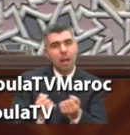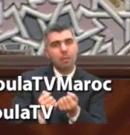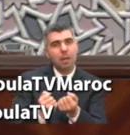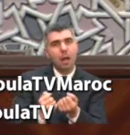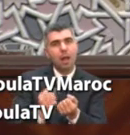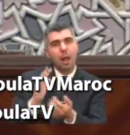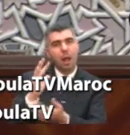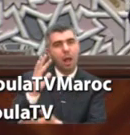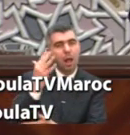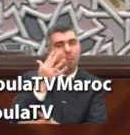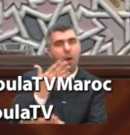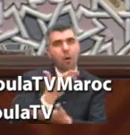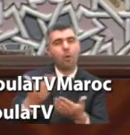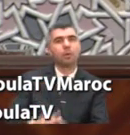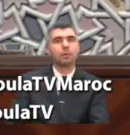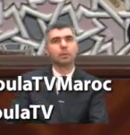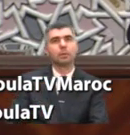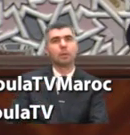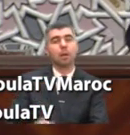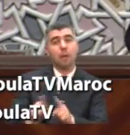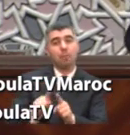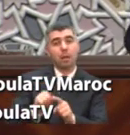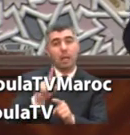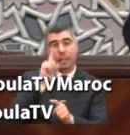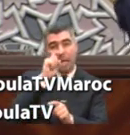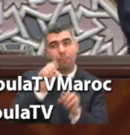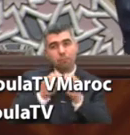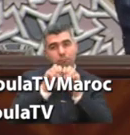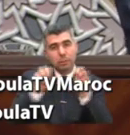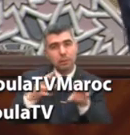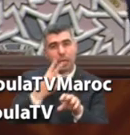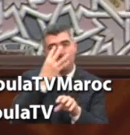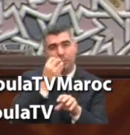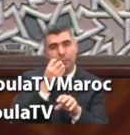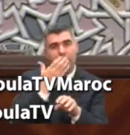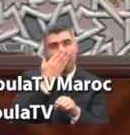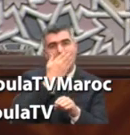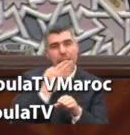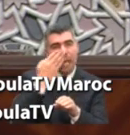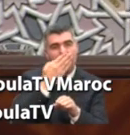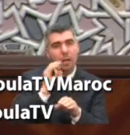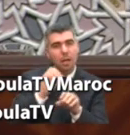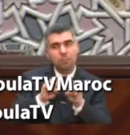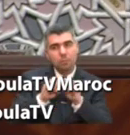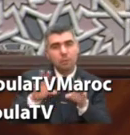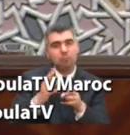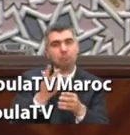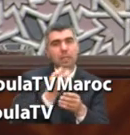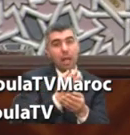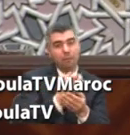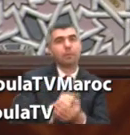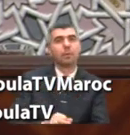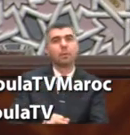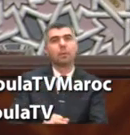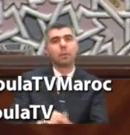والغابات. في سؤال عن مخاطر انتشار الخنزير البري للسيدات السادة النواب المحترمين من فريق